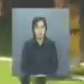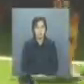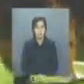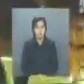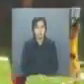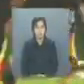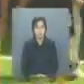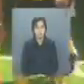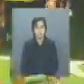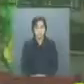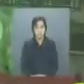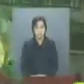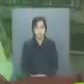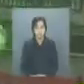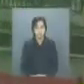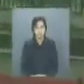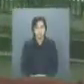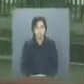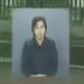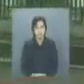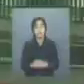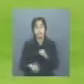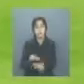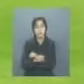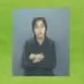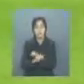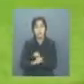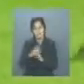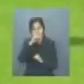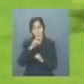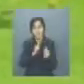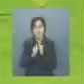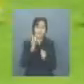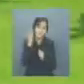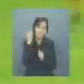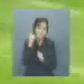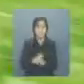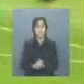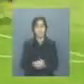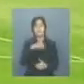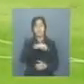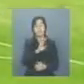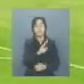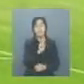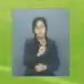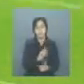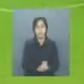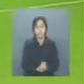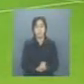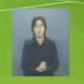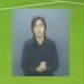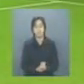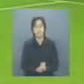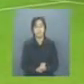มาดูเกมสปอนเซอร์ไทยพรีเมียร์ลีกที่สนามลีโอสเตเดียมเมื่อวานนี้นะคะบางกอกกลาสที่เพิ่งได้โค้ชง้วนสุรชัยจตุรพัทรพ